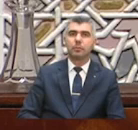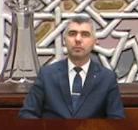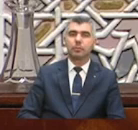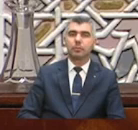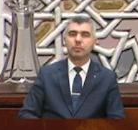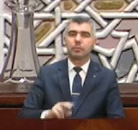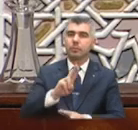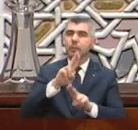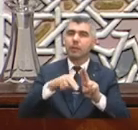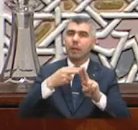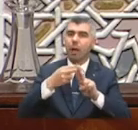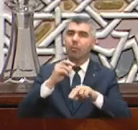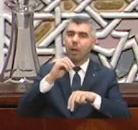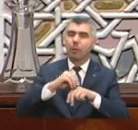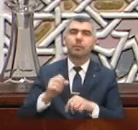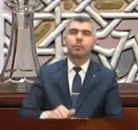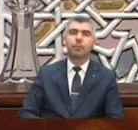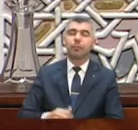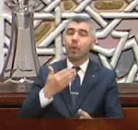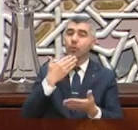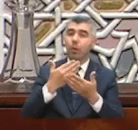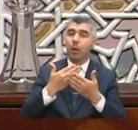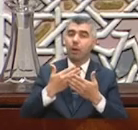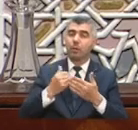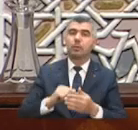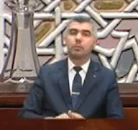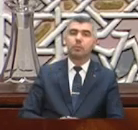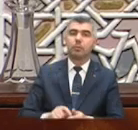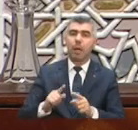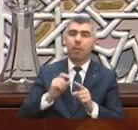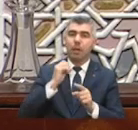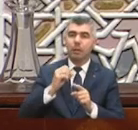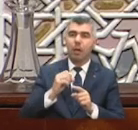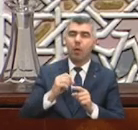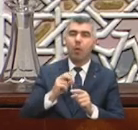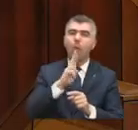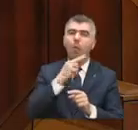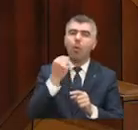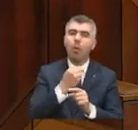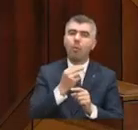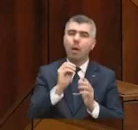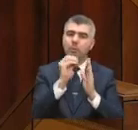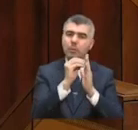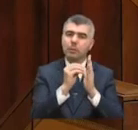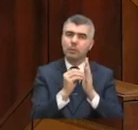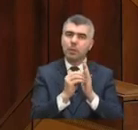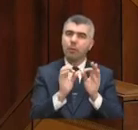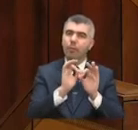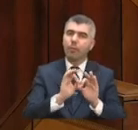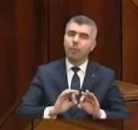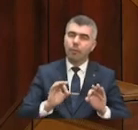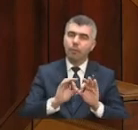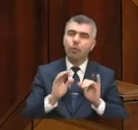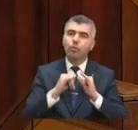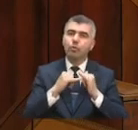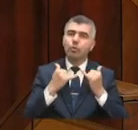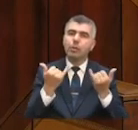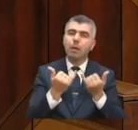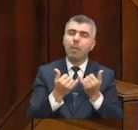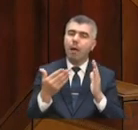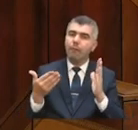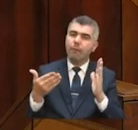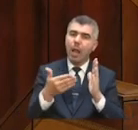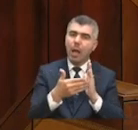سيد النائب تفضل. سيد الوزير، المنصة ديال الأمانة العامة للحكومة تقول عكس ذلك، أن الاجتماعات الخاصة آخر اجتماع